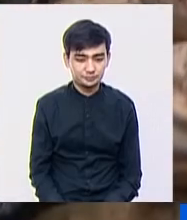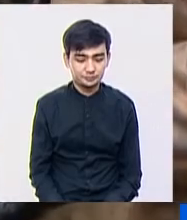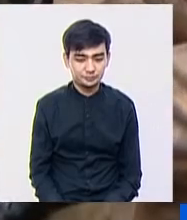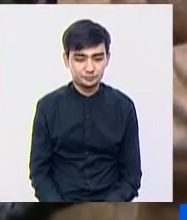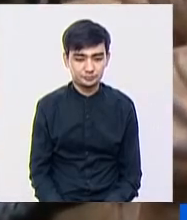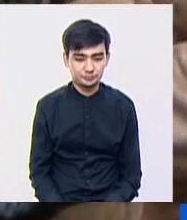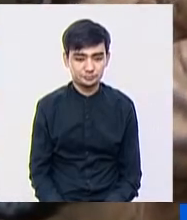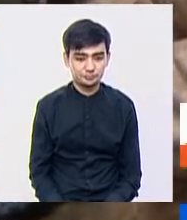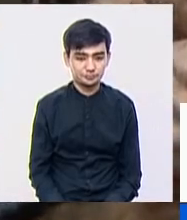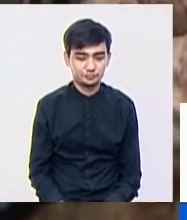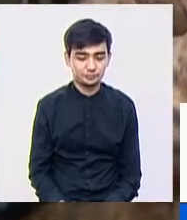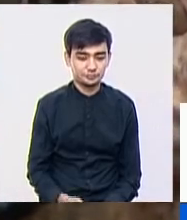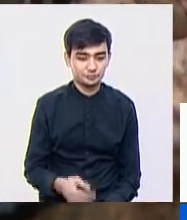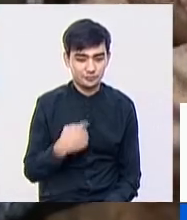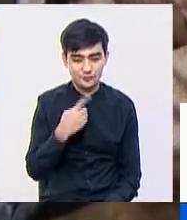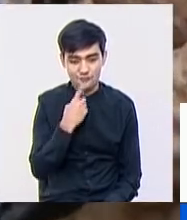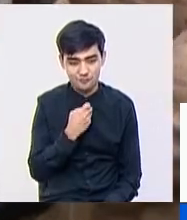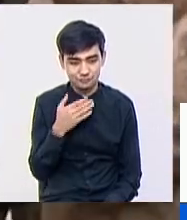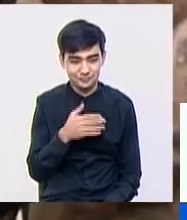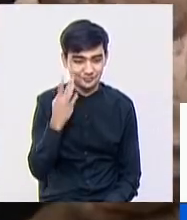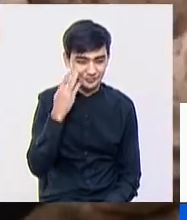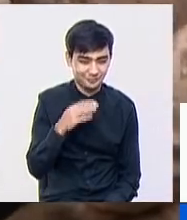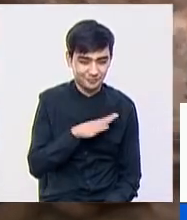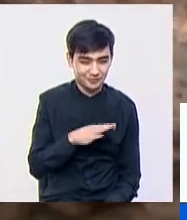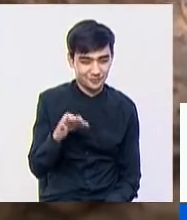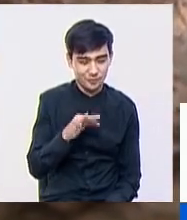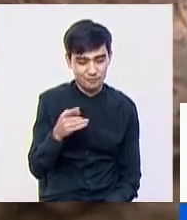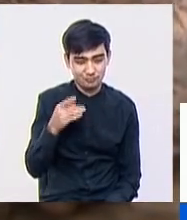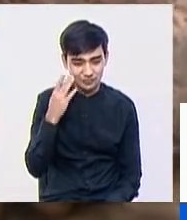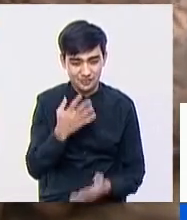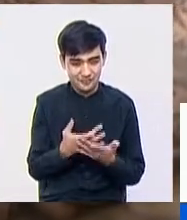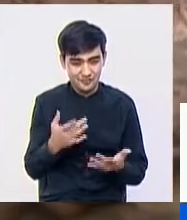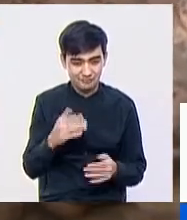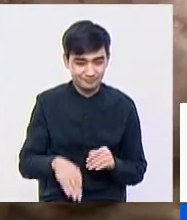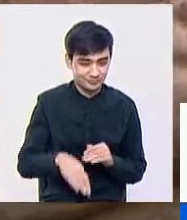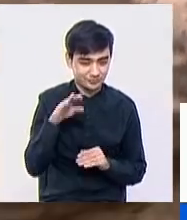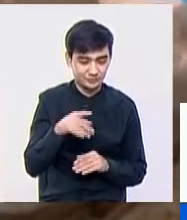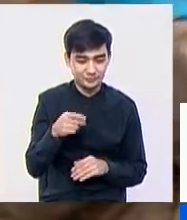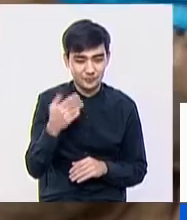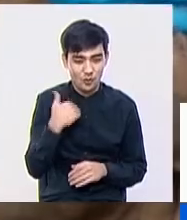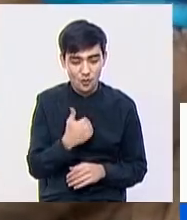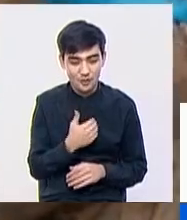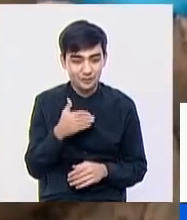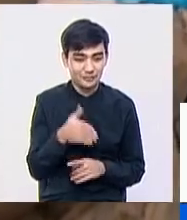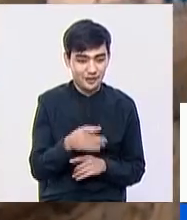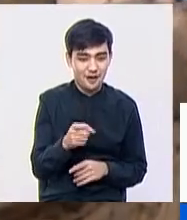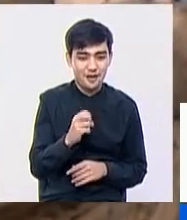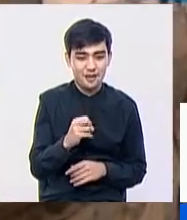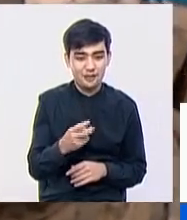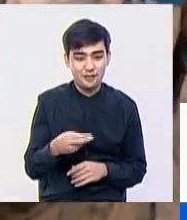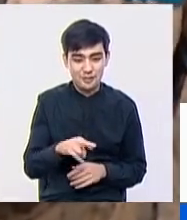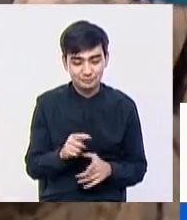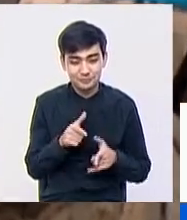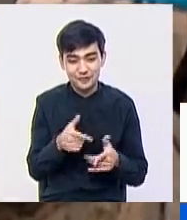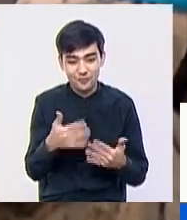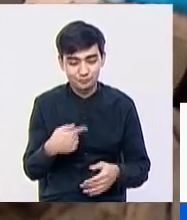Военный был сам. Жаик всегда мечтал быть военным. С детских лет мечтал. Он все-таки поступил в академию и так